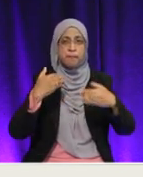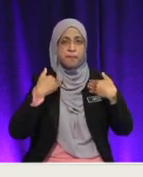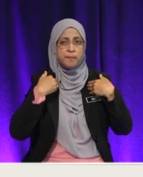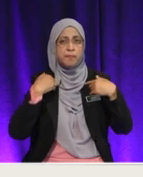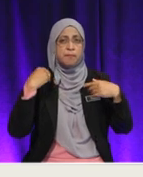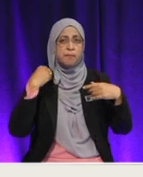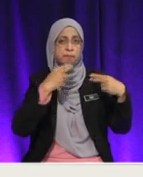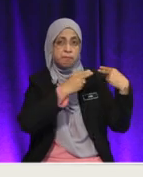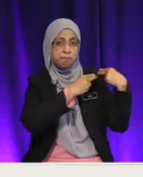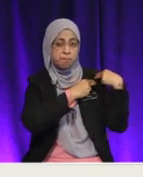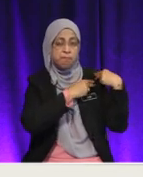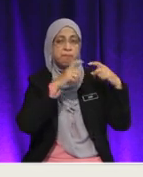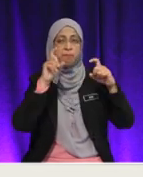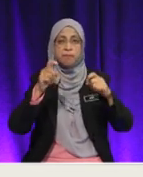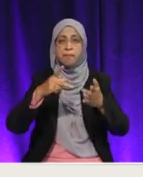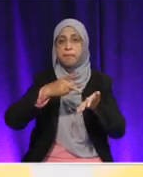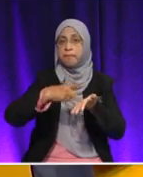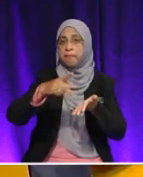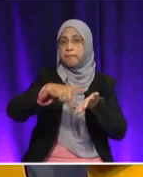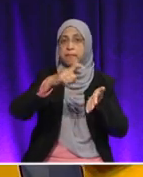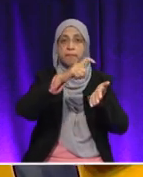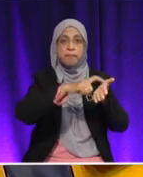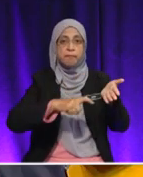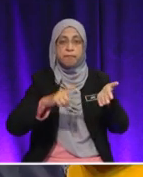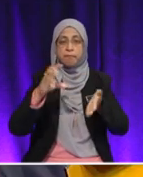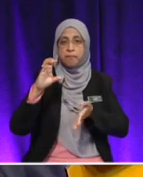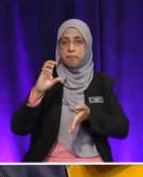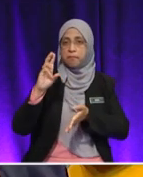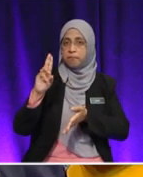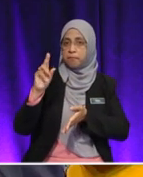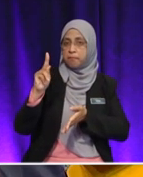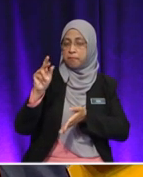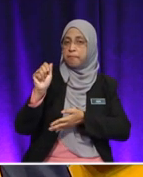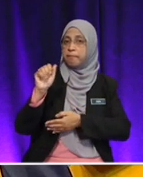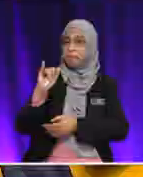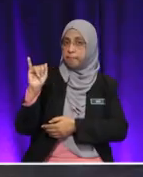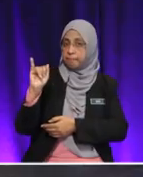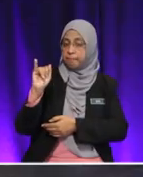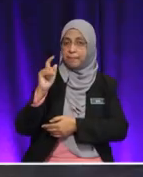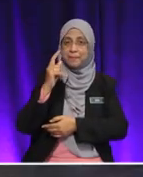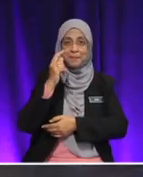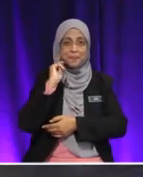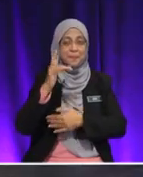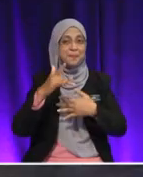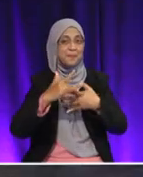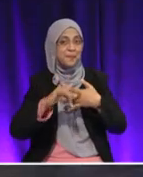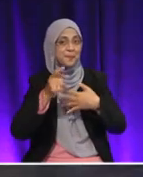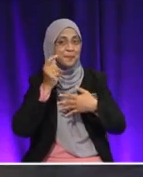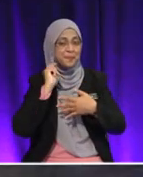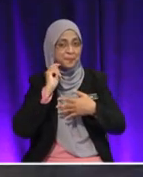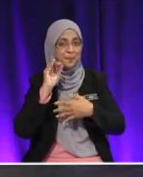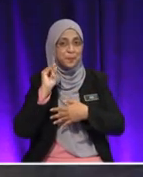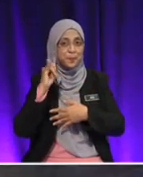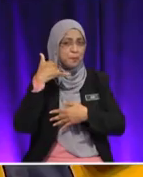arte dan membayar Cukai seperti mana yang telah pun dibuat oleh Yuyu pada awal siaran tadi ya setiap